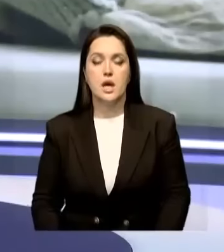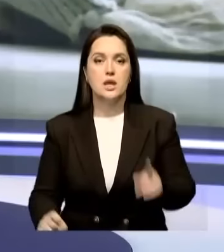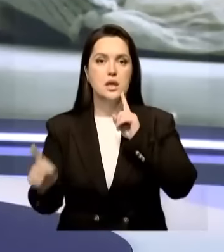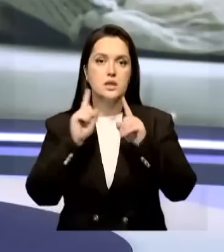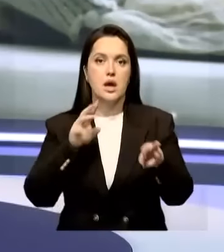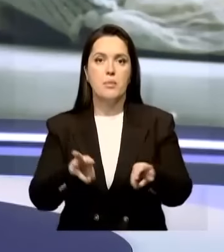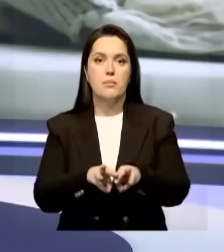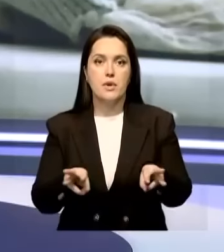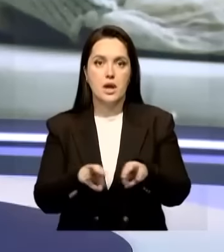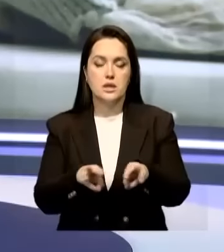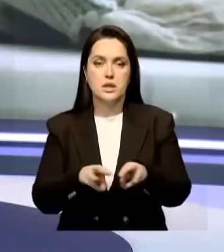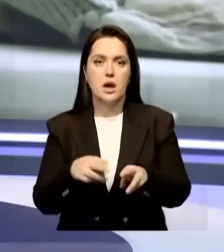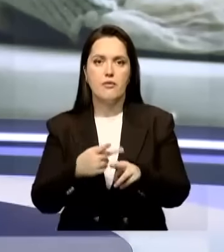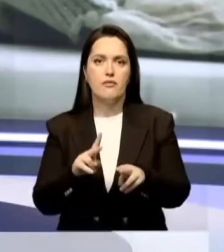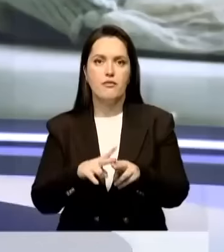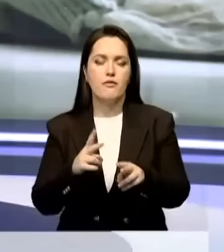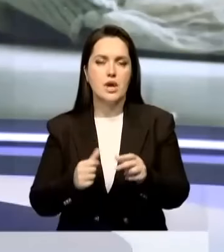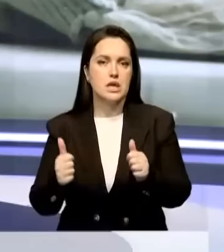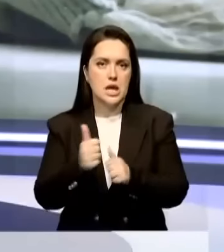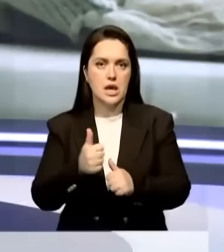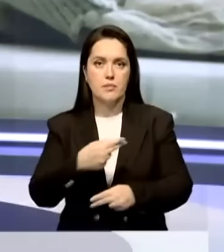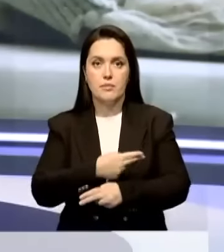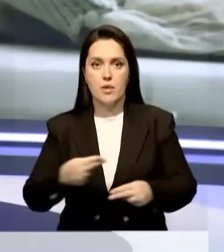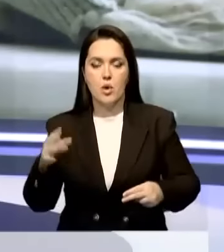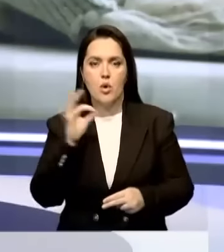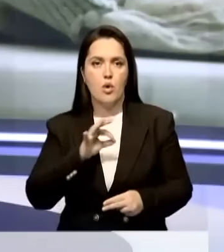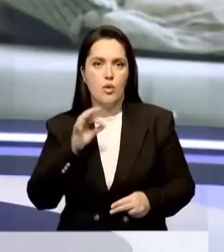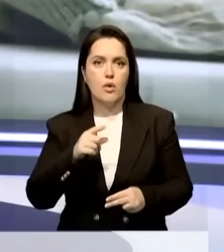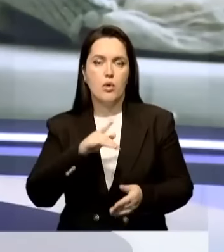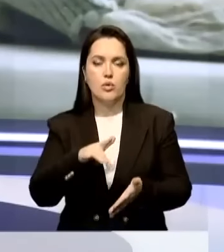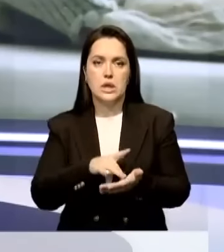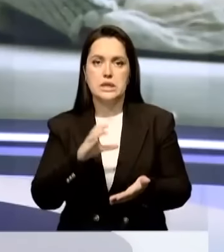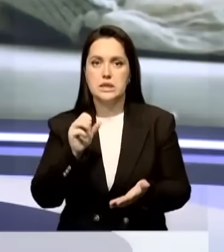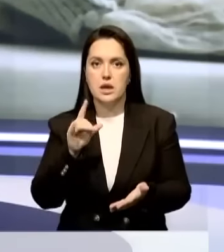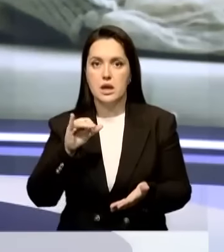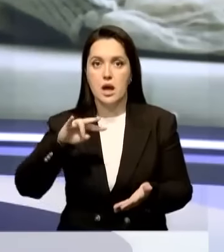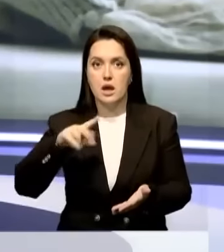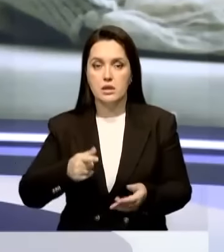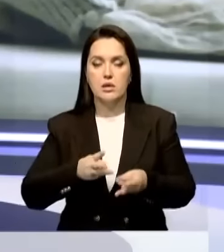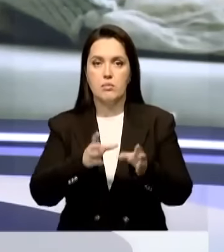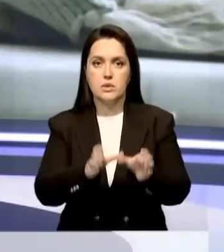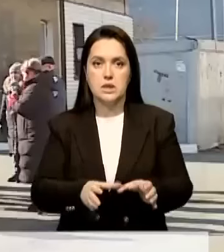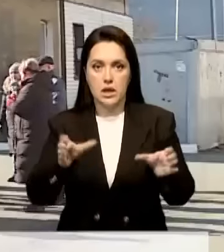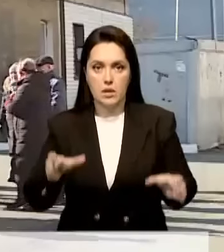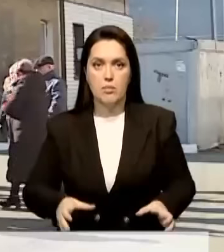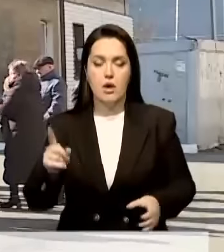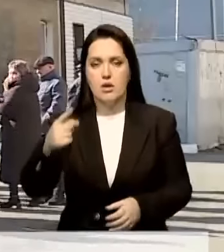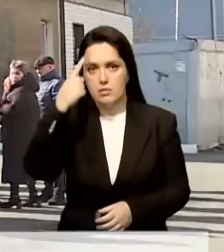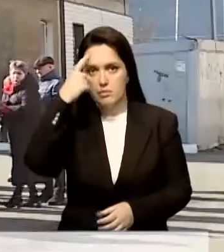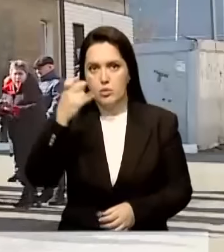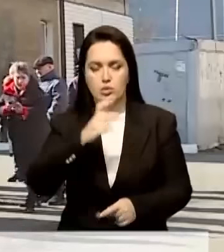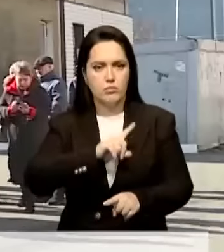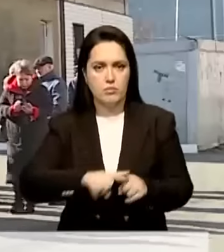На заседании правительства вне повестки рассмотрели вопрос отопительного сезона в городе Саране. Олжас Бектенов подчеркнул, что все работы нужно